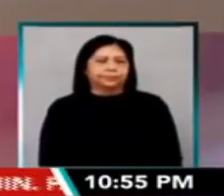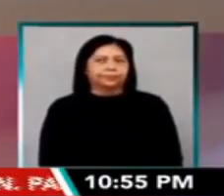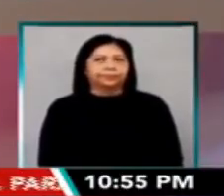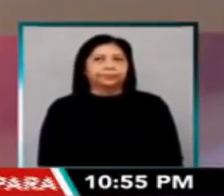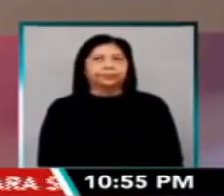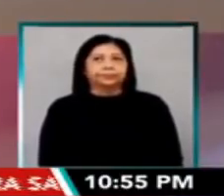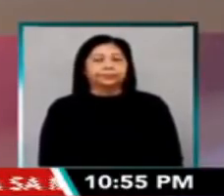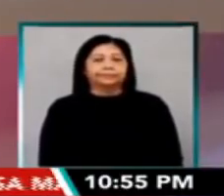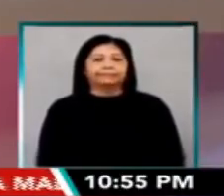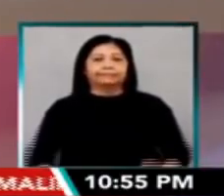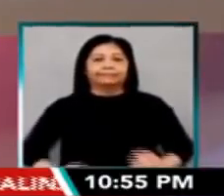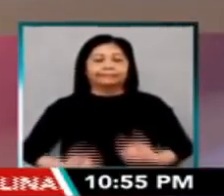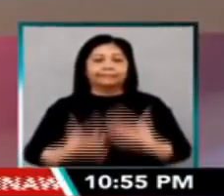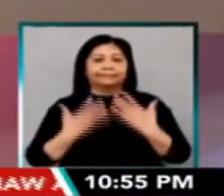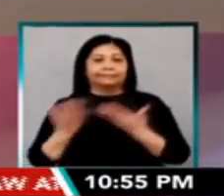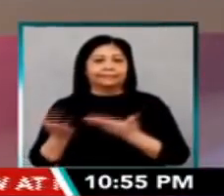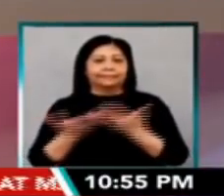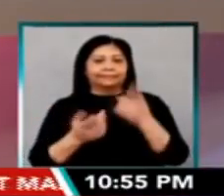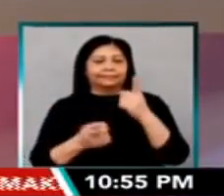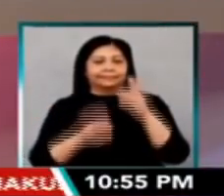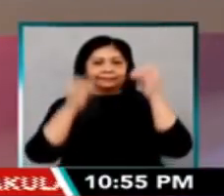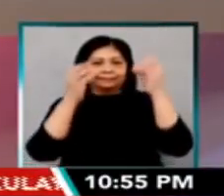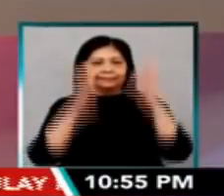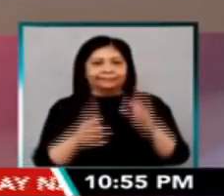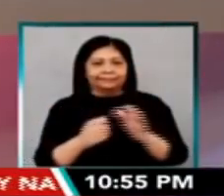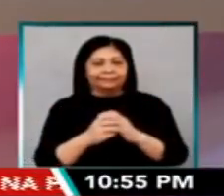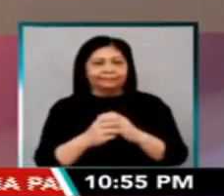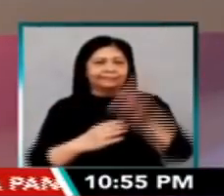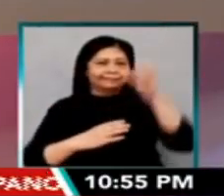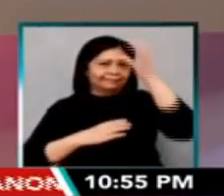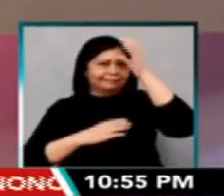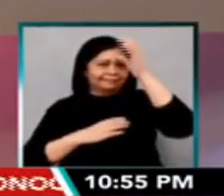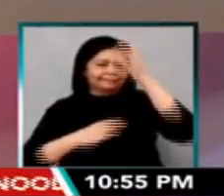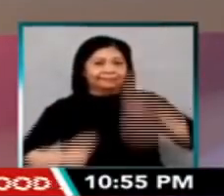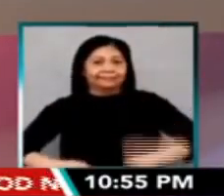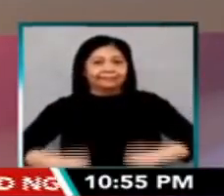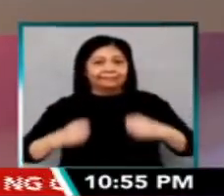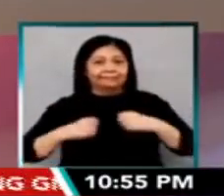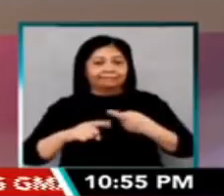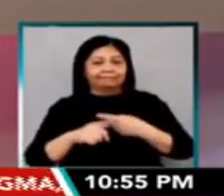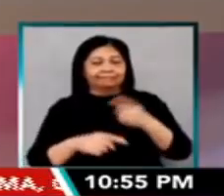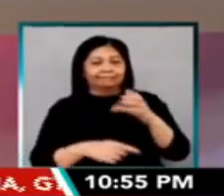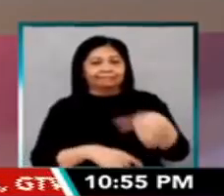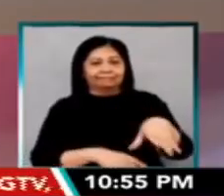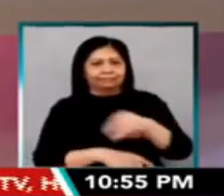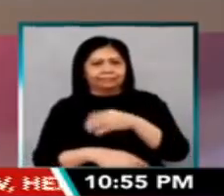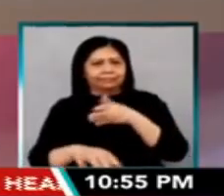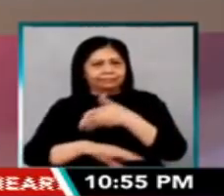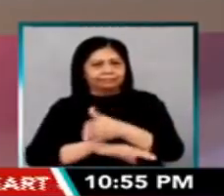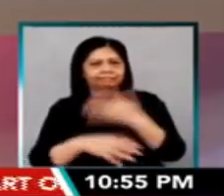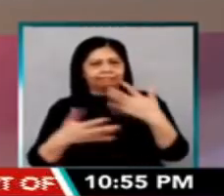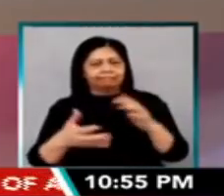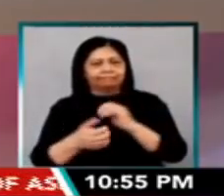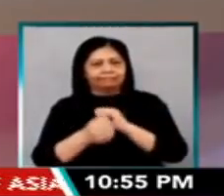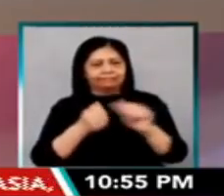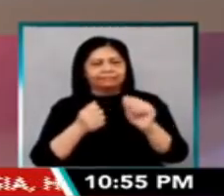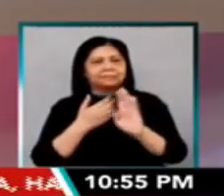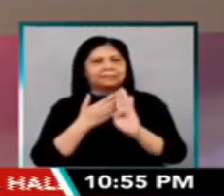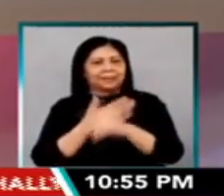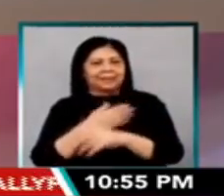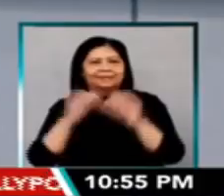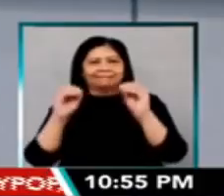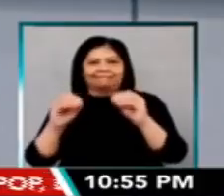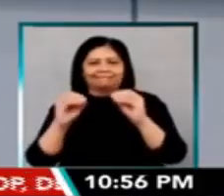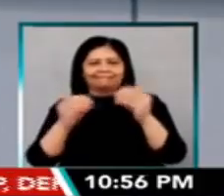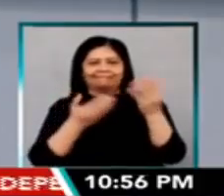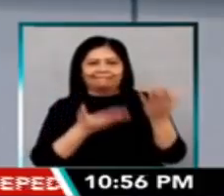Inspirasyon ang hatid ng isang teacher na cancer survivor sa Cagayan. Matapos malampasan ang pagsubok, balik pagtuturo na siya.